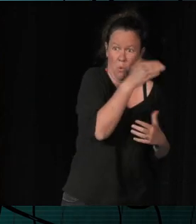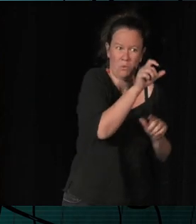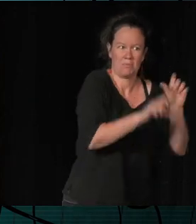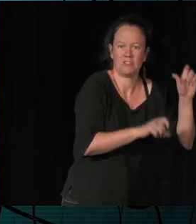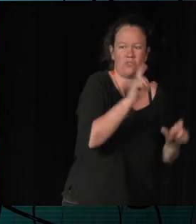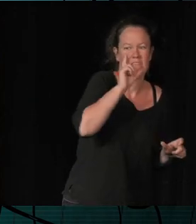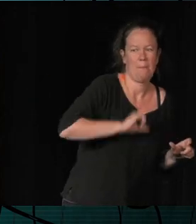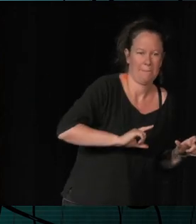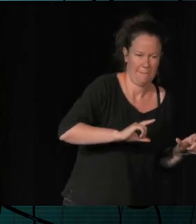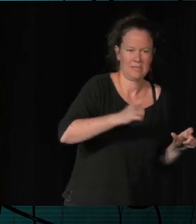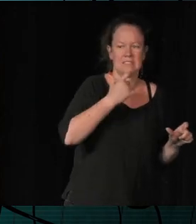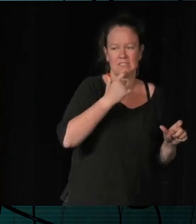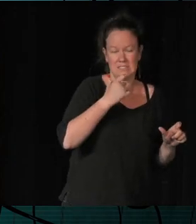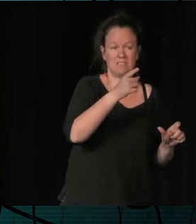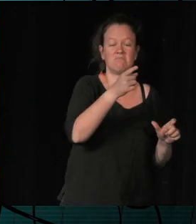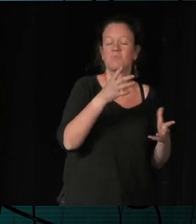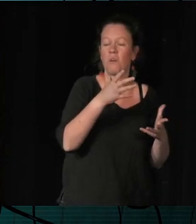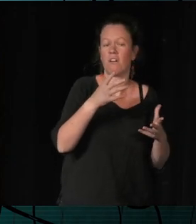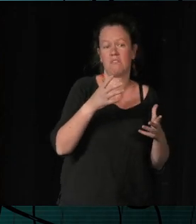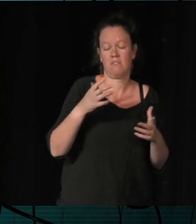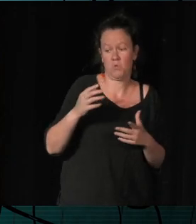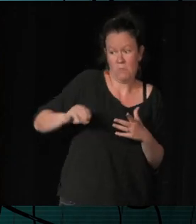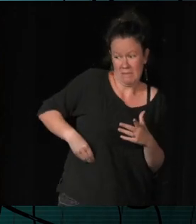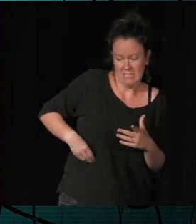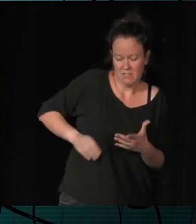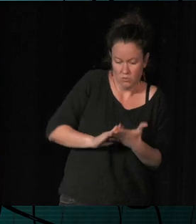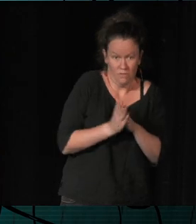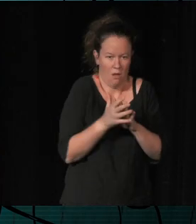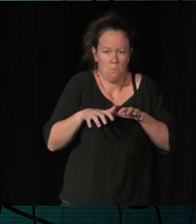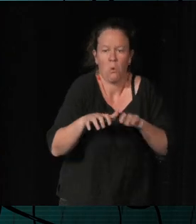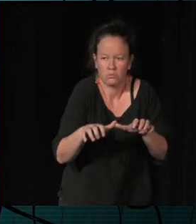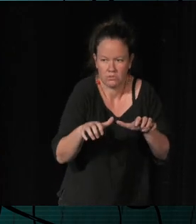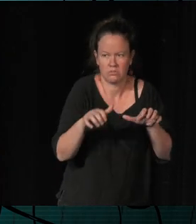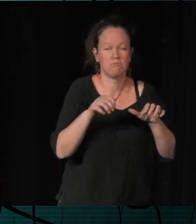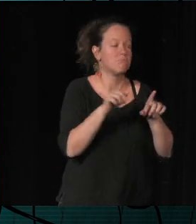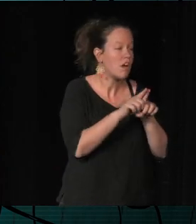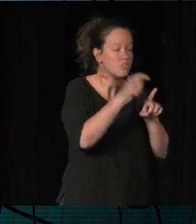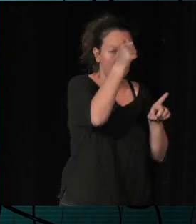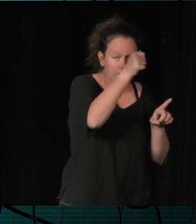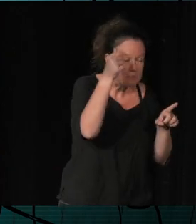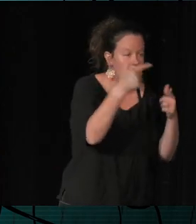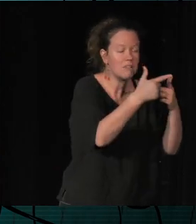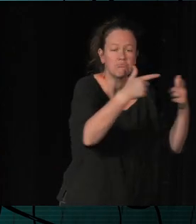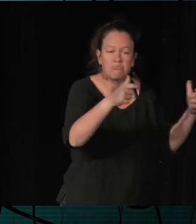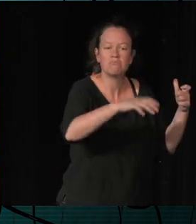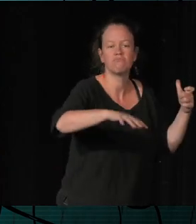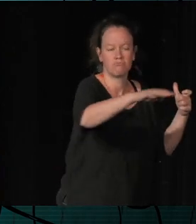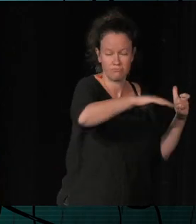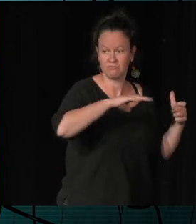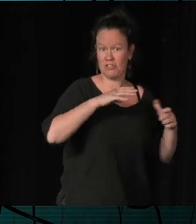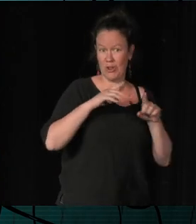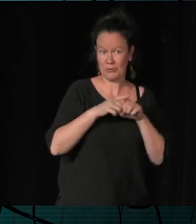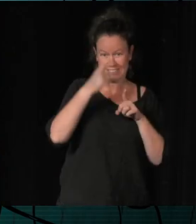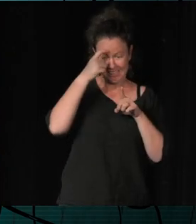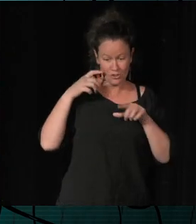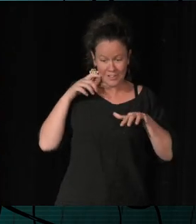extrêmement sexualisées qui représentent les pensées qu'il avait à ce moment-là. Mais d'un autre côté, j'ai aussi des contre-exemples. Le Doberman de Resident Evil est super bien, mais je ne pense pas qu'il